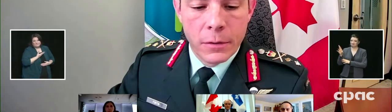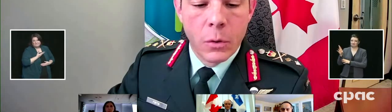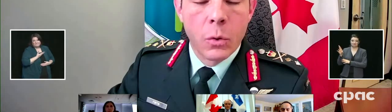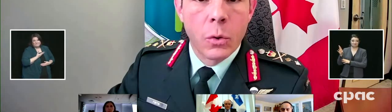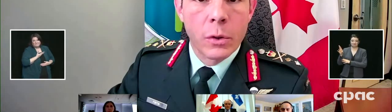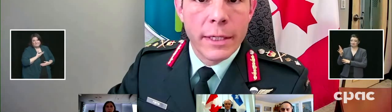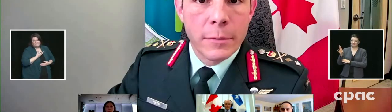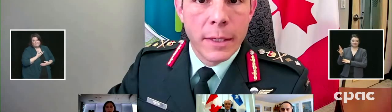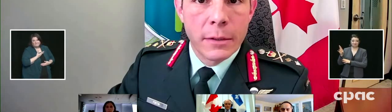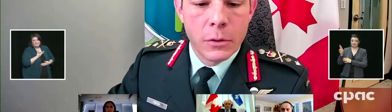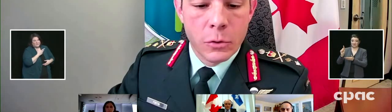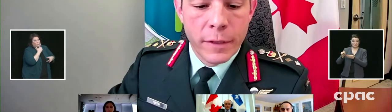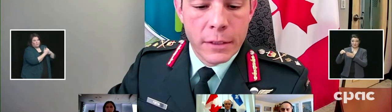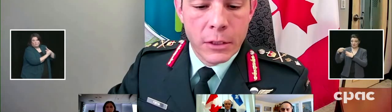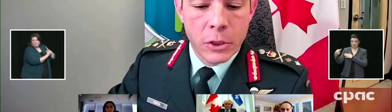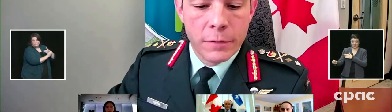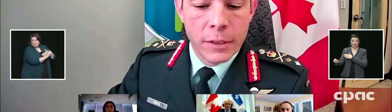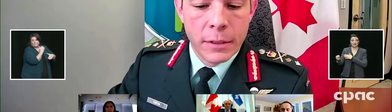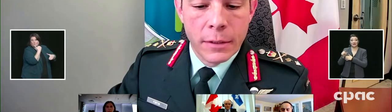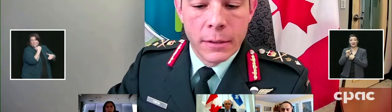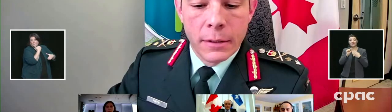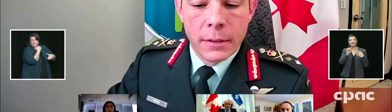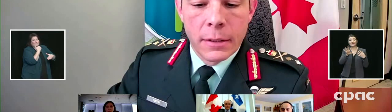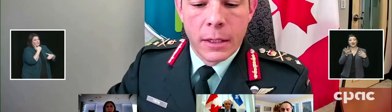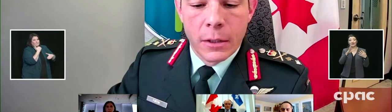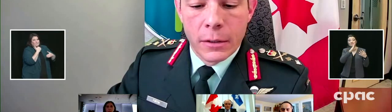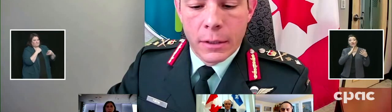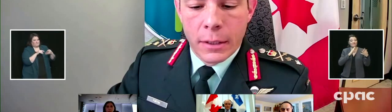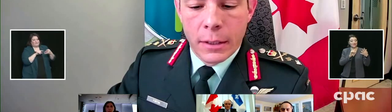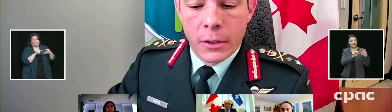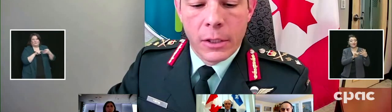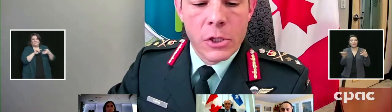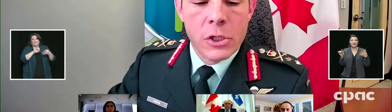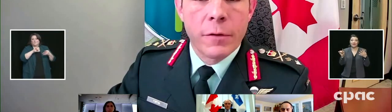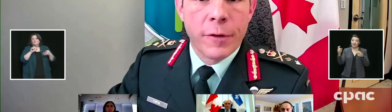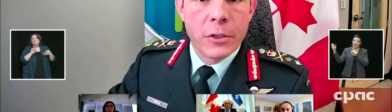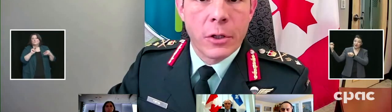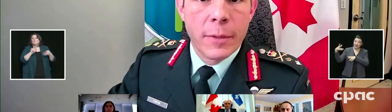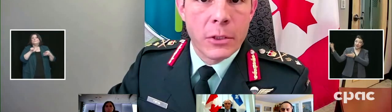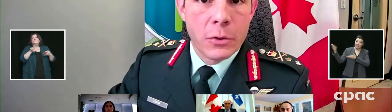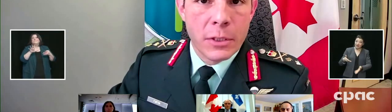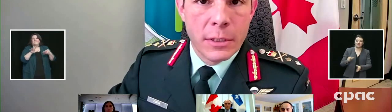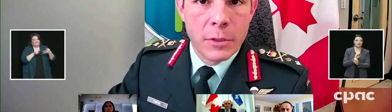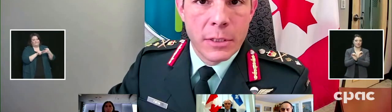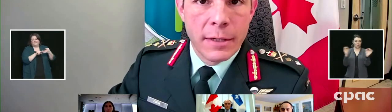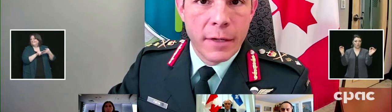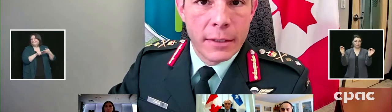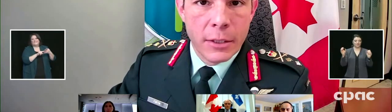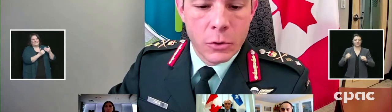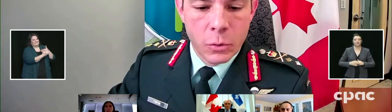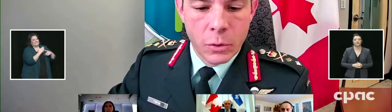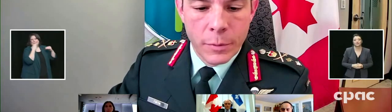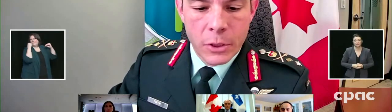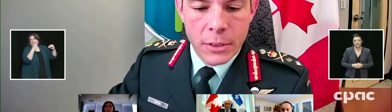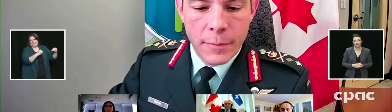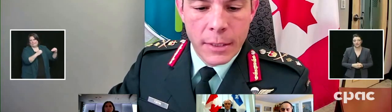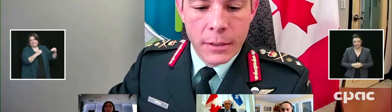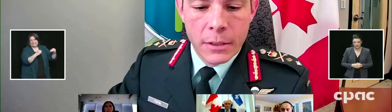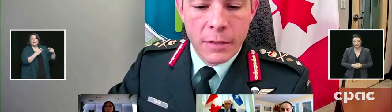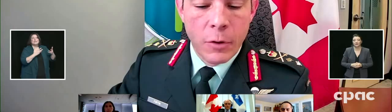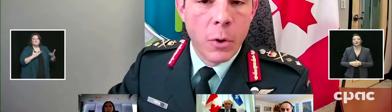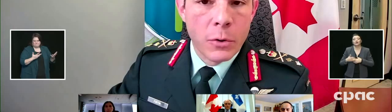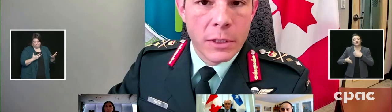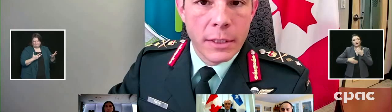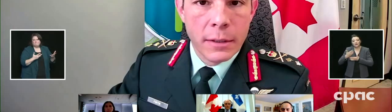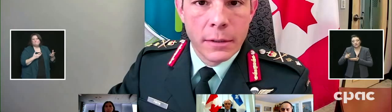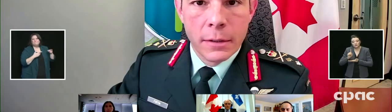Pfizer au cours de la semaine du 25 janvier. Alors que les chiffres de Pfizer commenceront à se stabiliser davantage au cours des prochaines semaines,